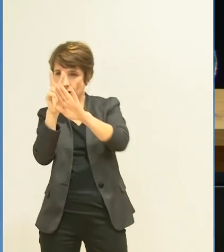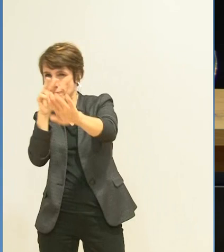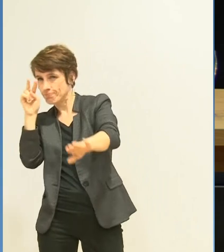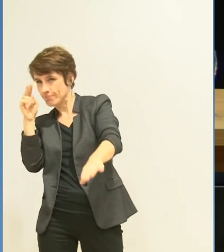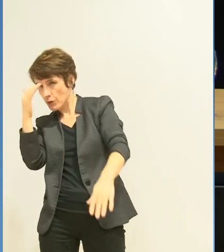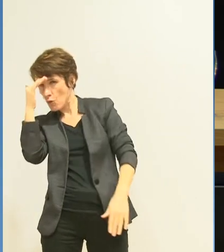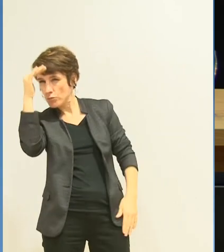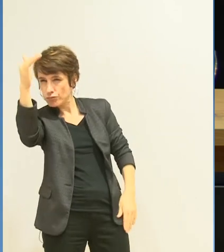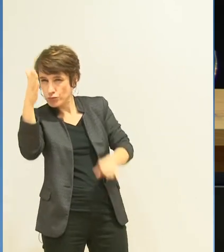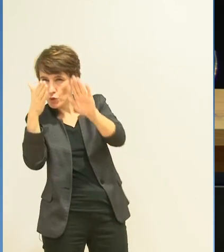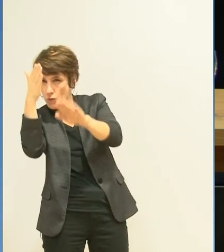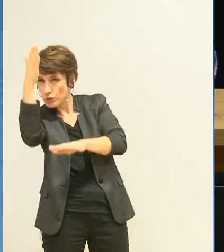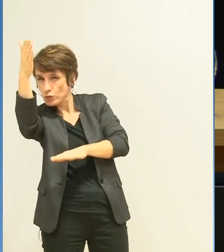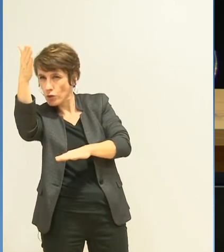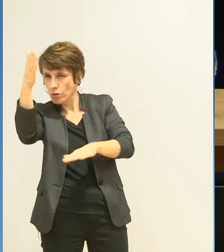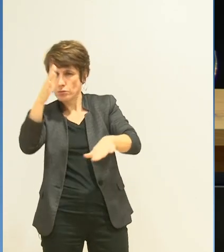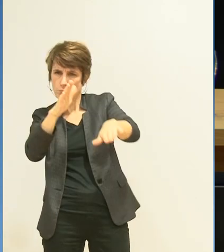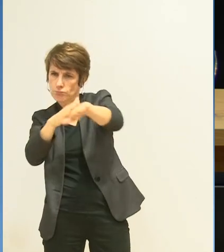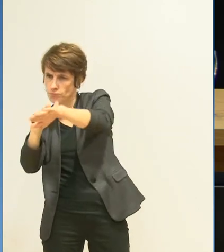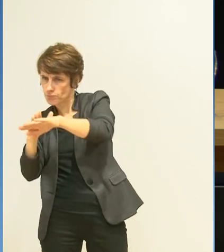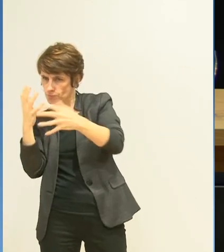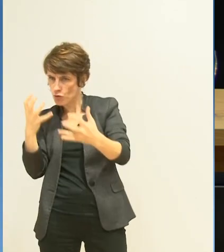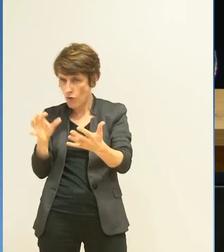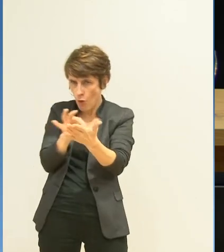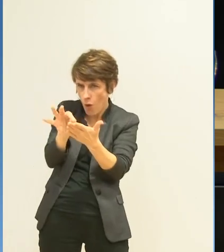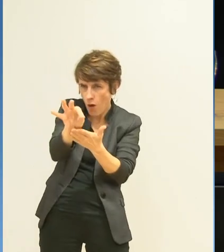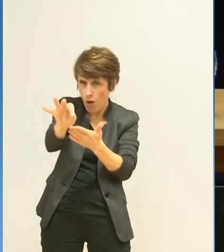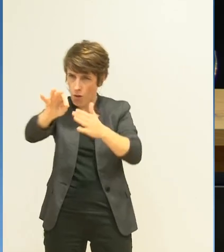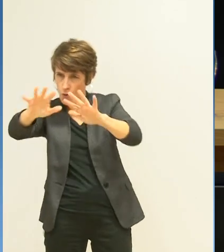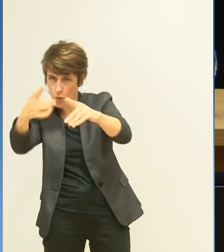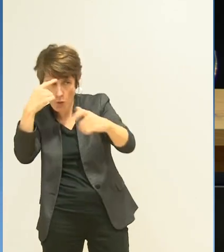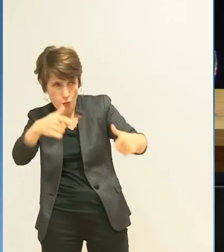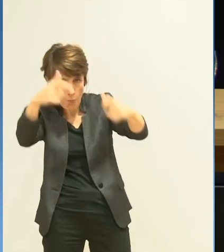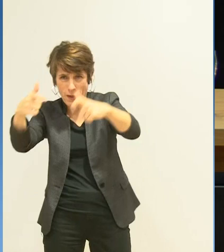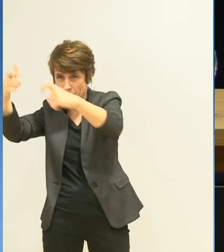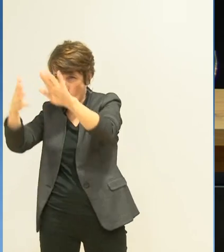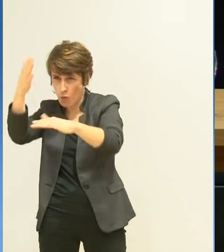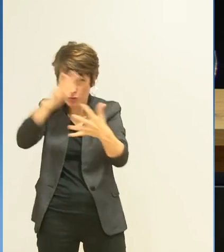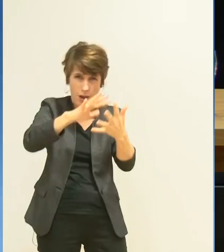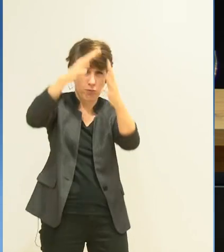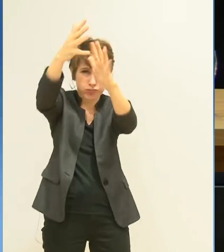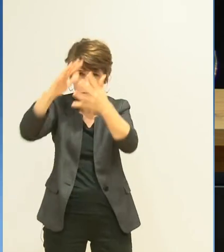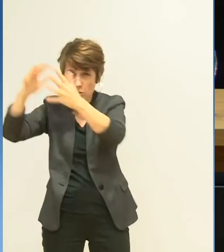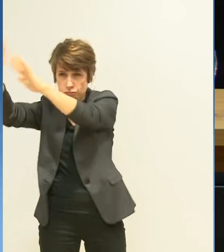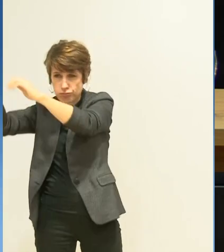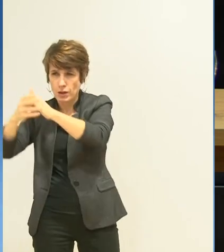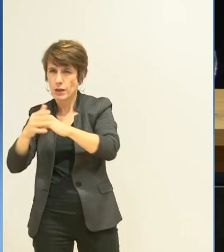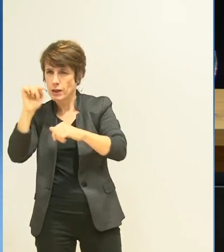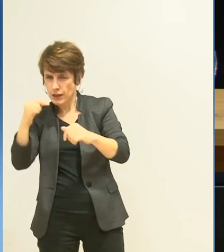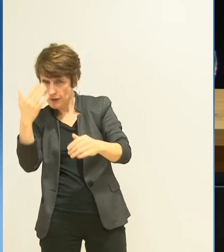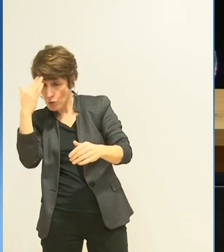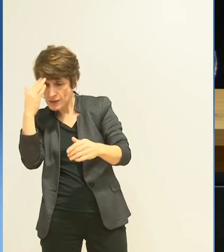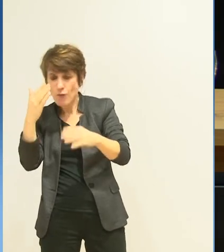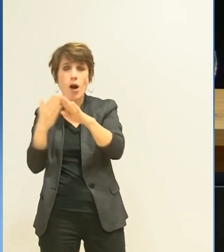bases restent maîtres des orientations qu'elle souhaite pour l'avenir de ces édifices et mesurer les implications des projets dans la vie de ses